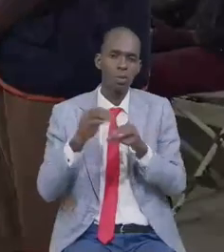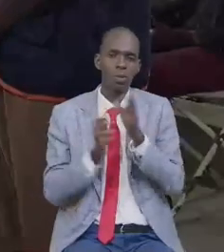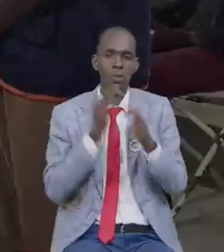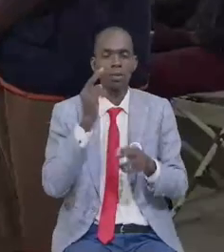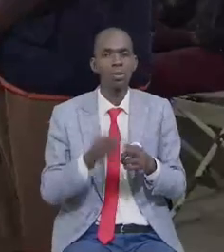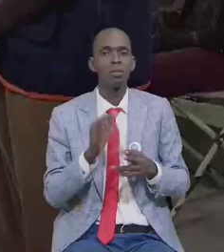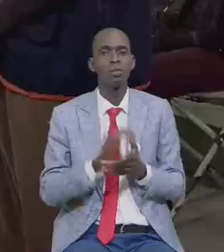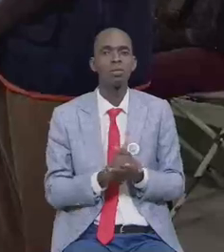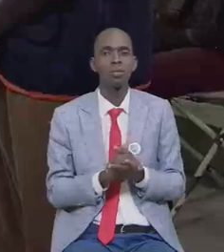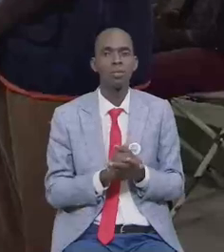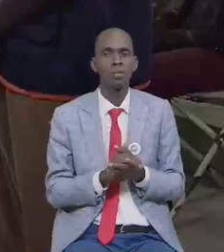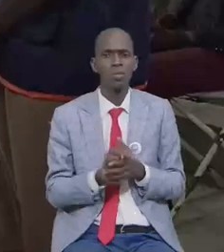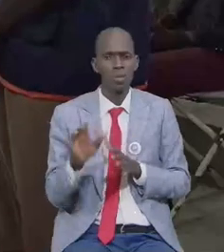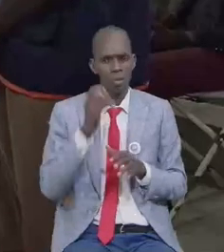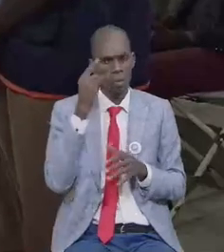importuner tes problèmes.